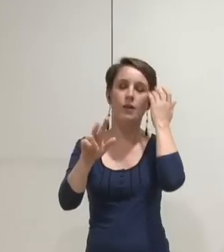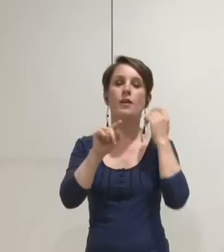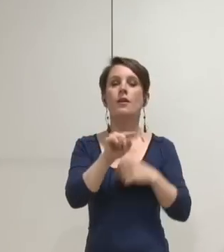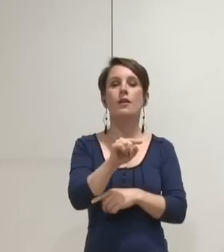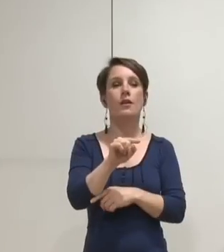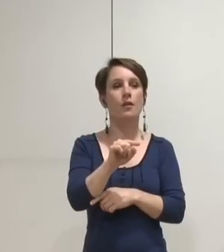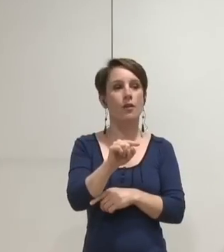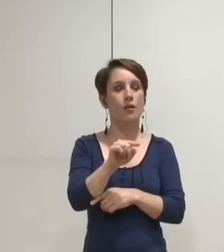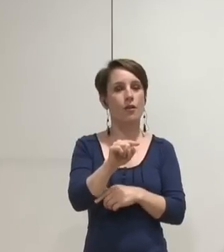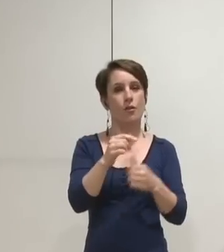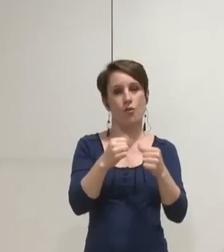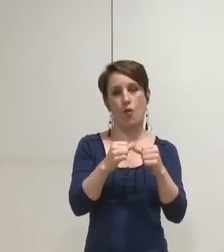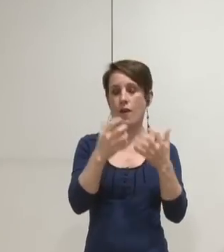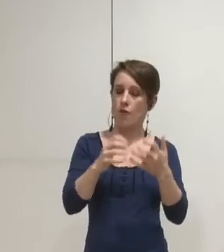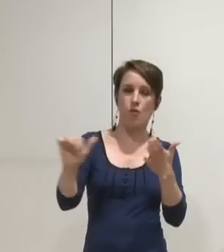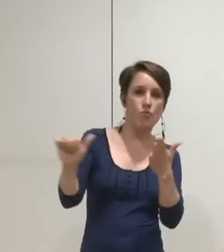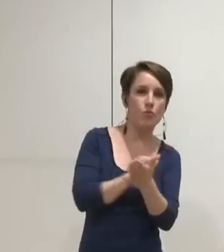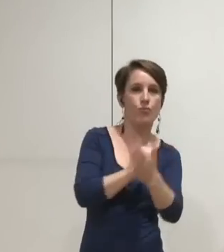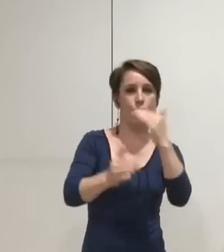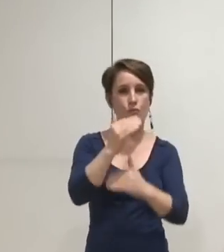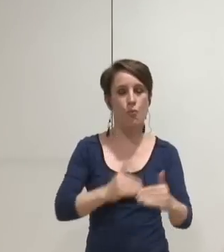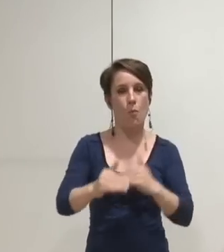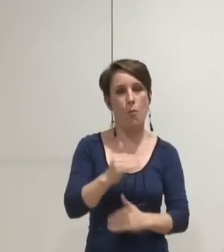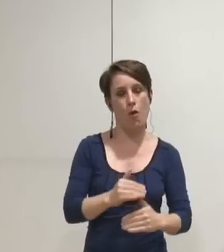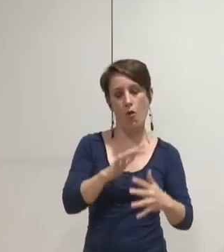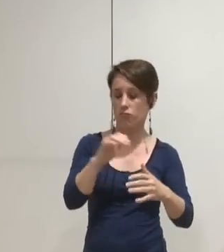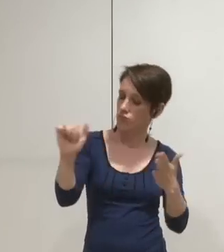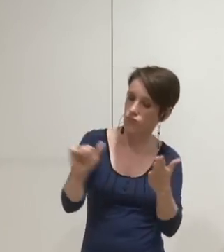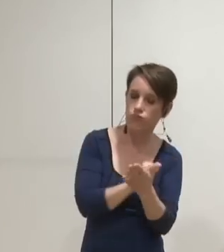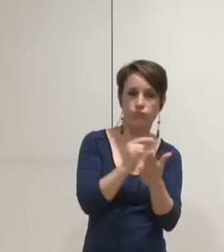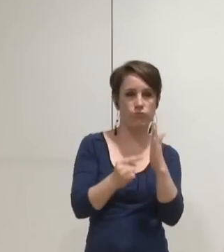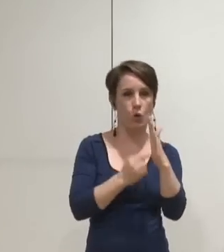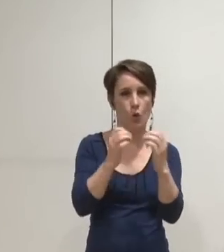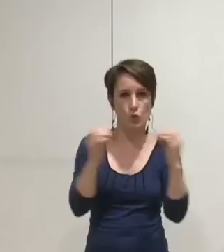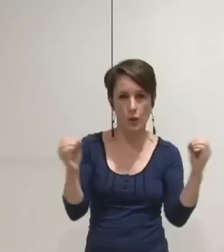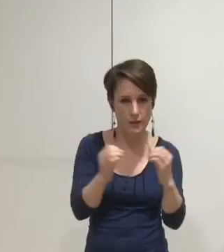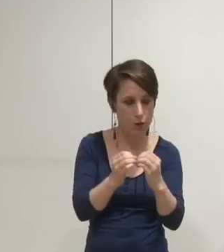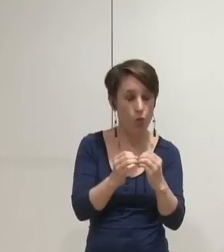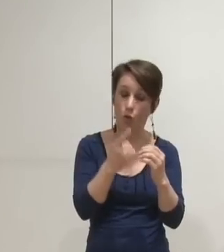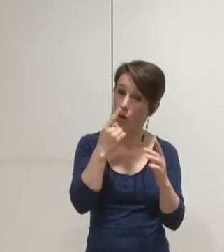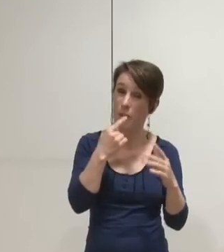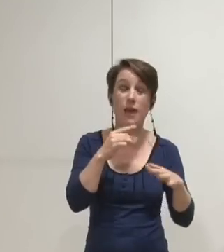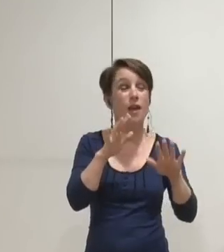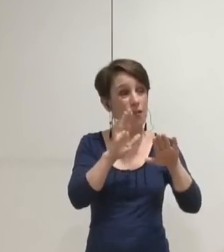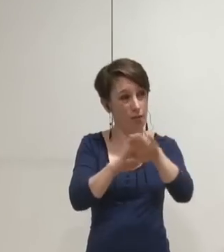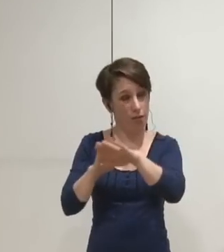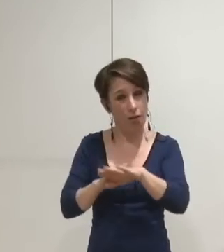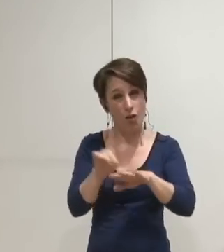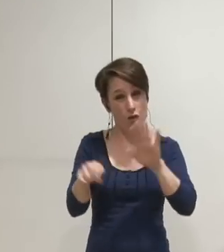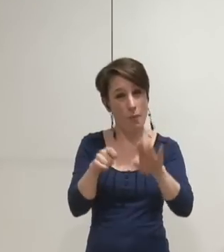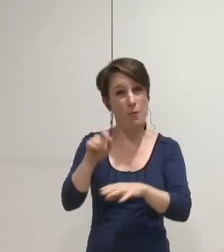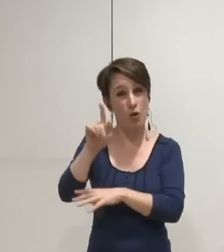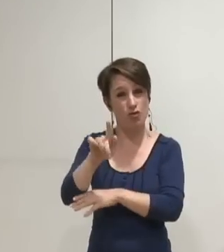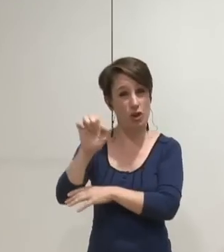d'élaboration dans sa totalité en admettant et je le cite encore que G devait travailler dans un domaine de plus en plus